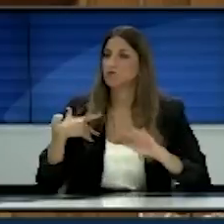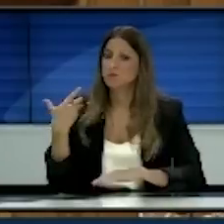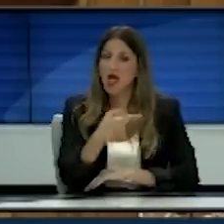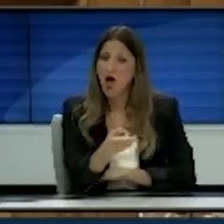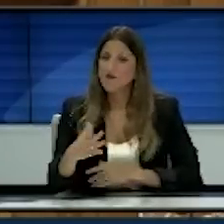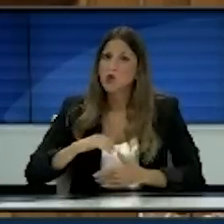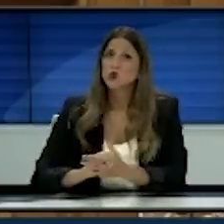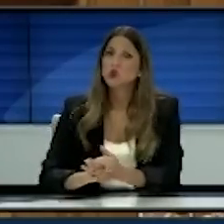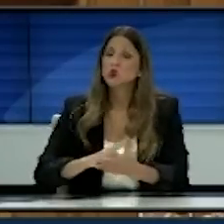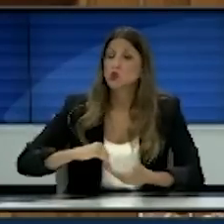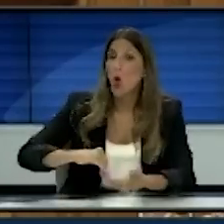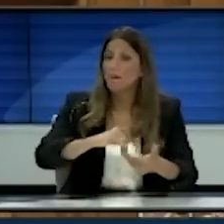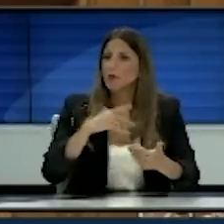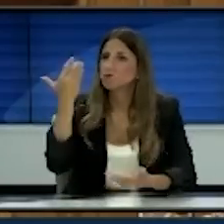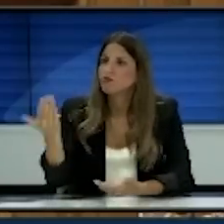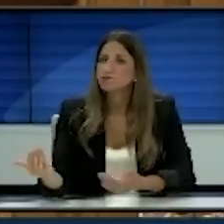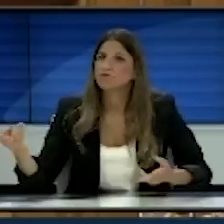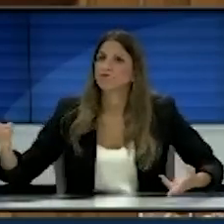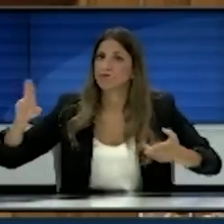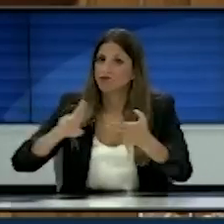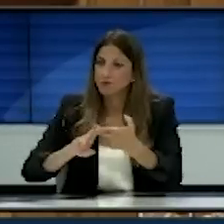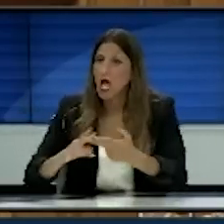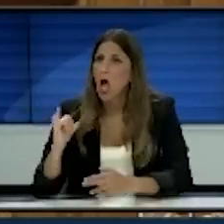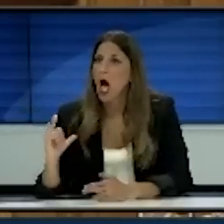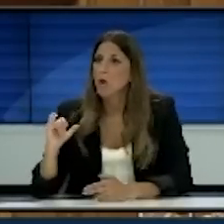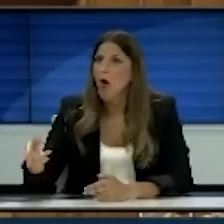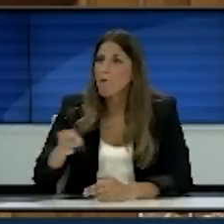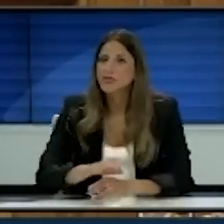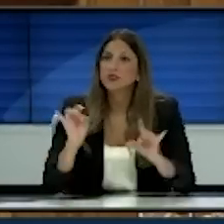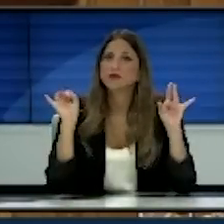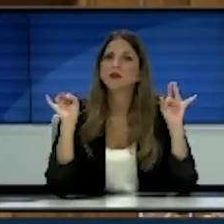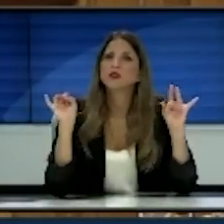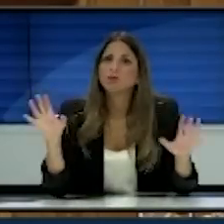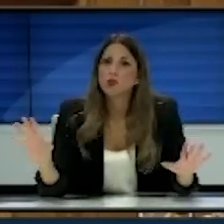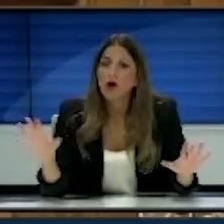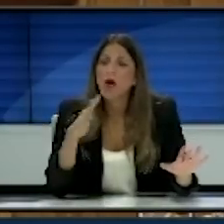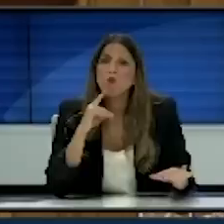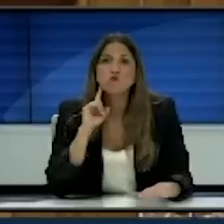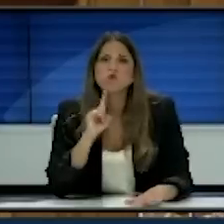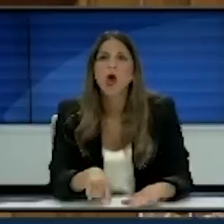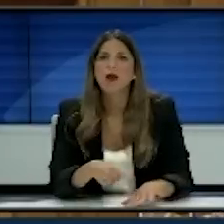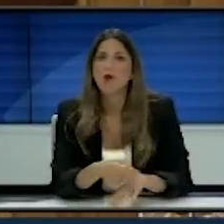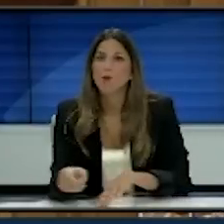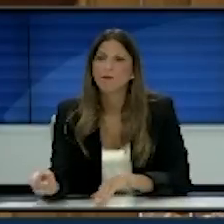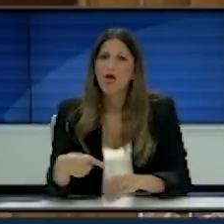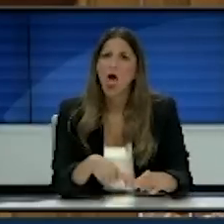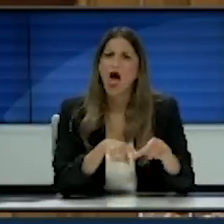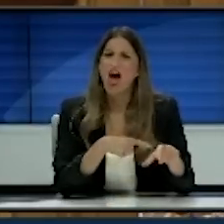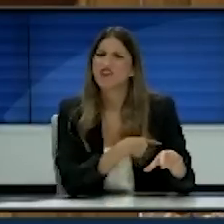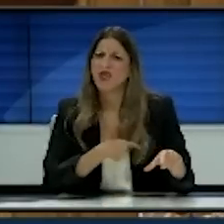του με το Σωματείο των Εργαζομένων, την ΕΝΕΔΕΠ, για να μπει τέρμα σε αυτή την παρανομία της εργοδότριας